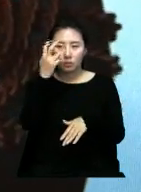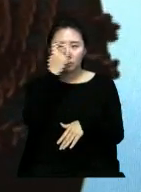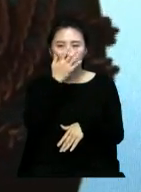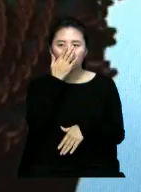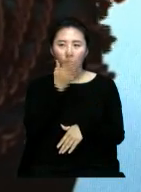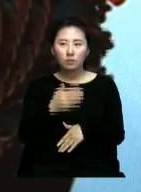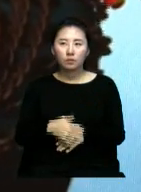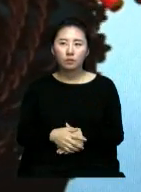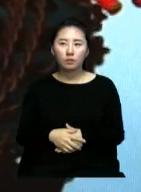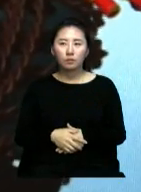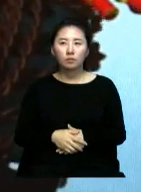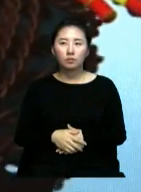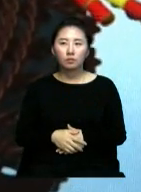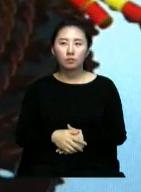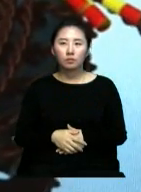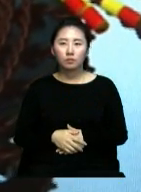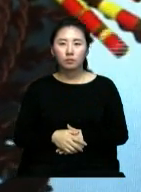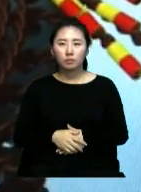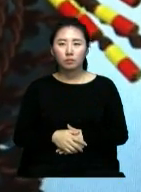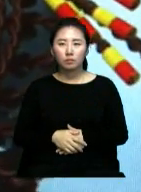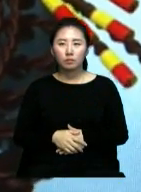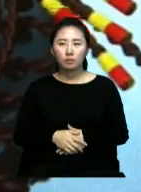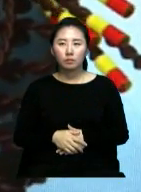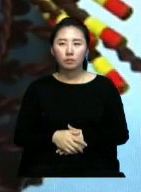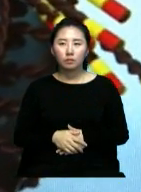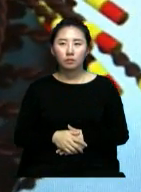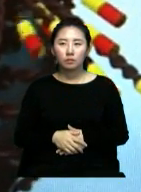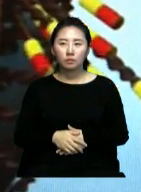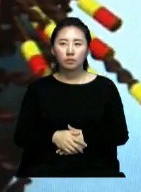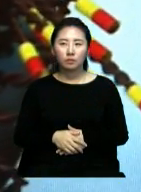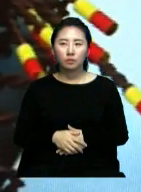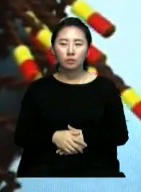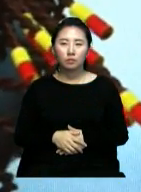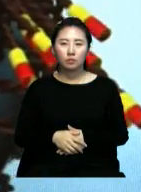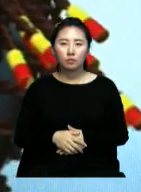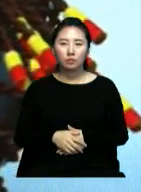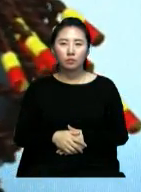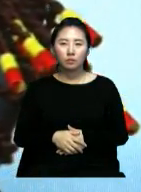무료로 감상할 수 있습니다. 들라이브 서울 경기 케이블TV 유승환입니다.